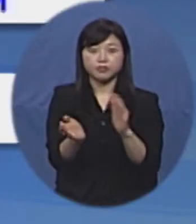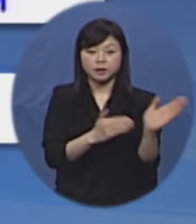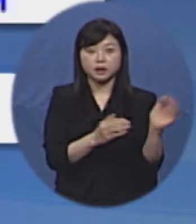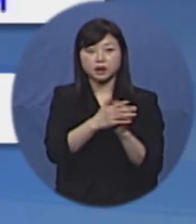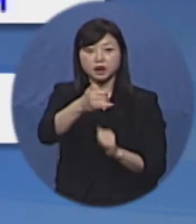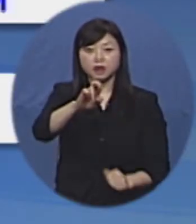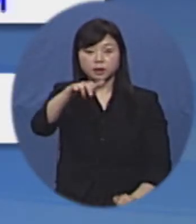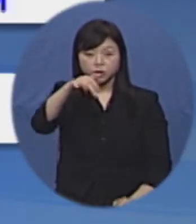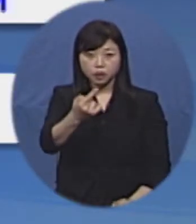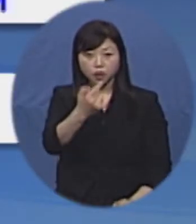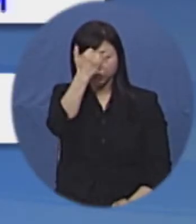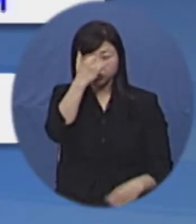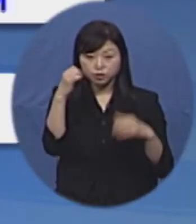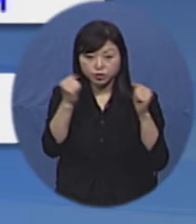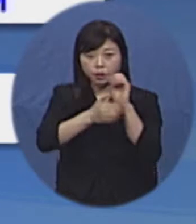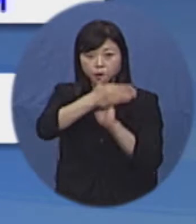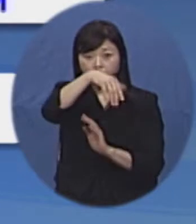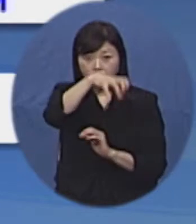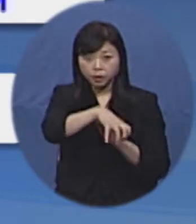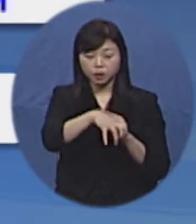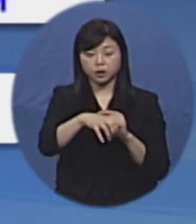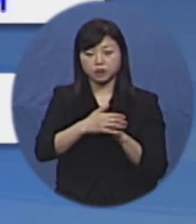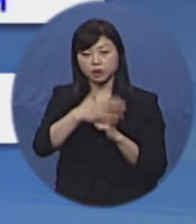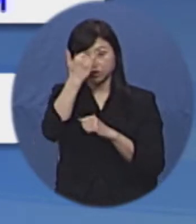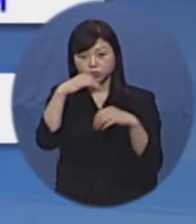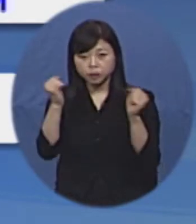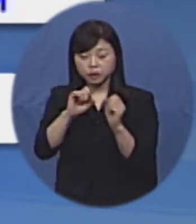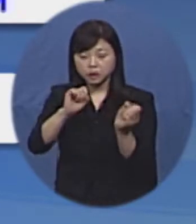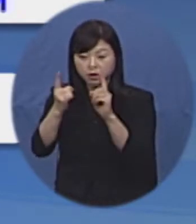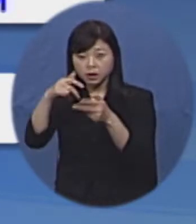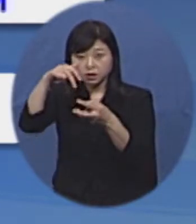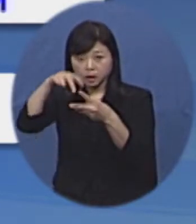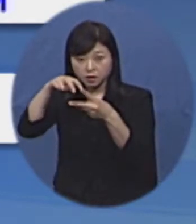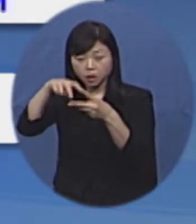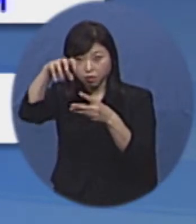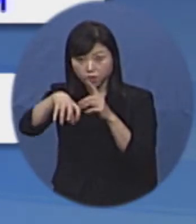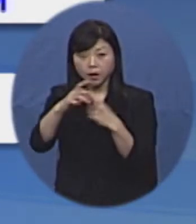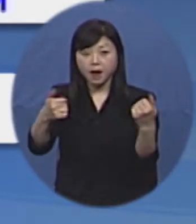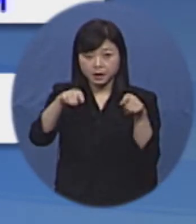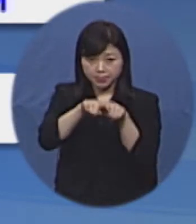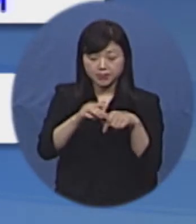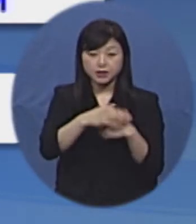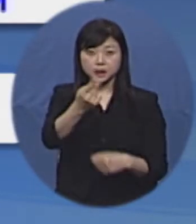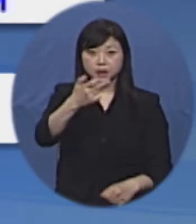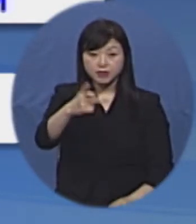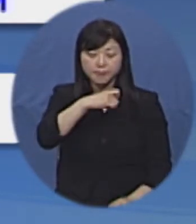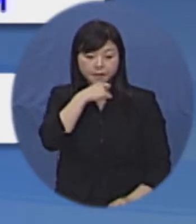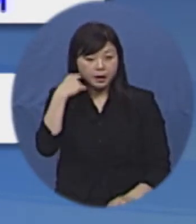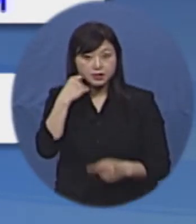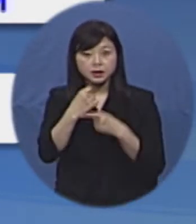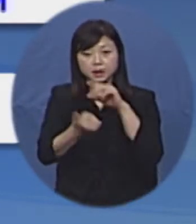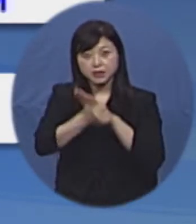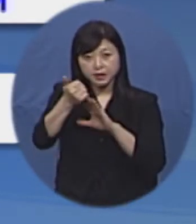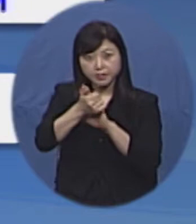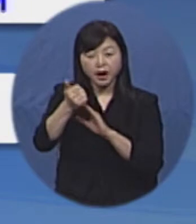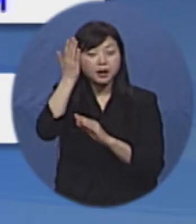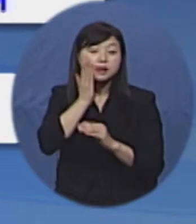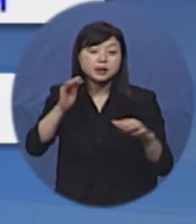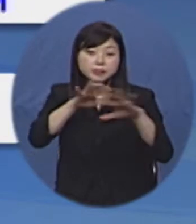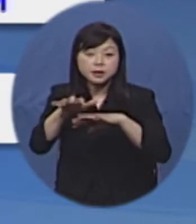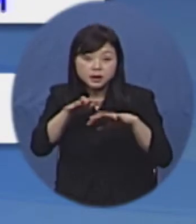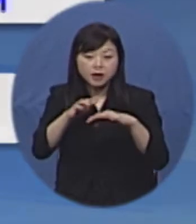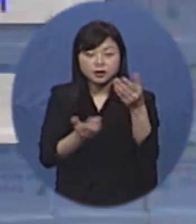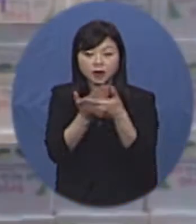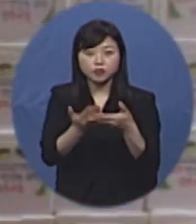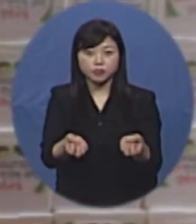한국자산관리공사 캔코 충북지역본부가 충북광역자활센터와 공동으로 2017 맛있는 희망 김장 나눔 행사를